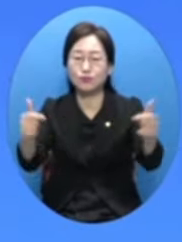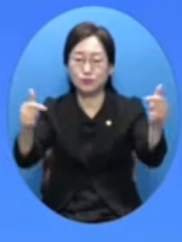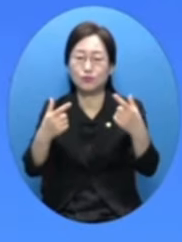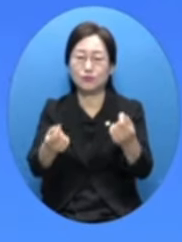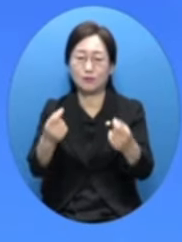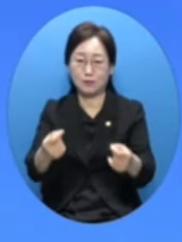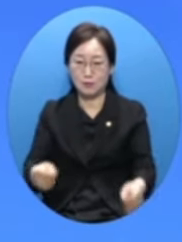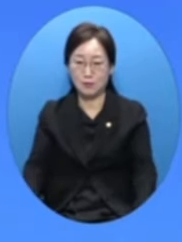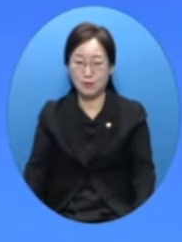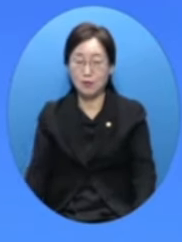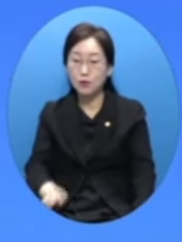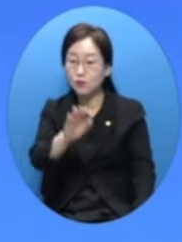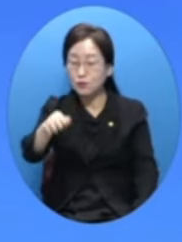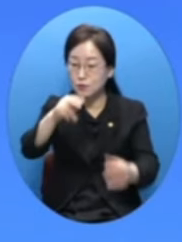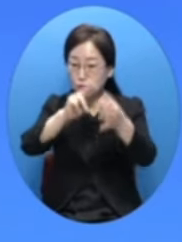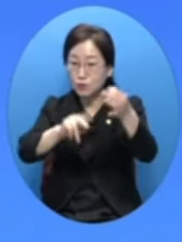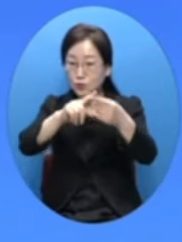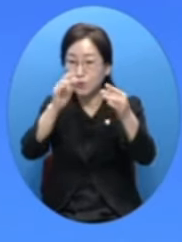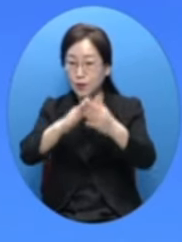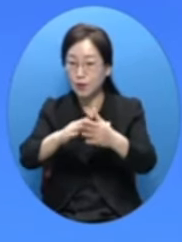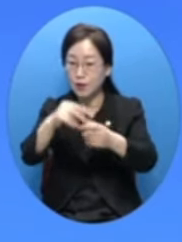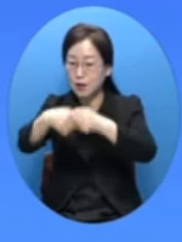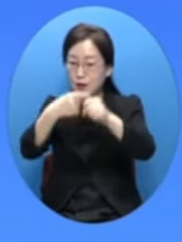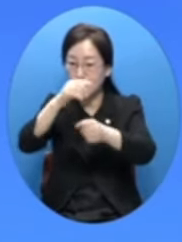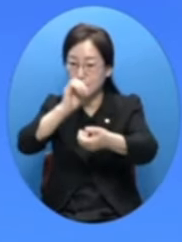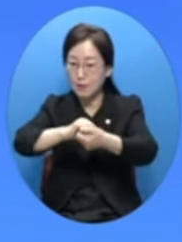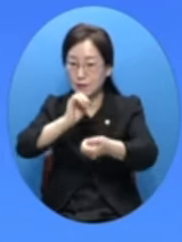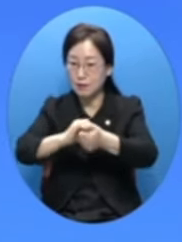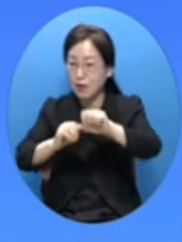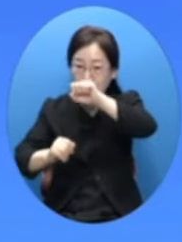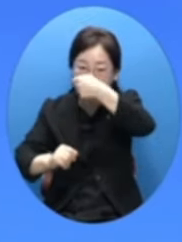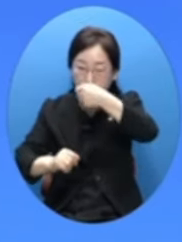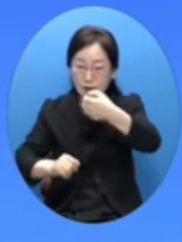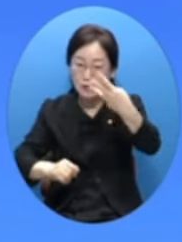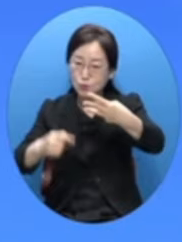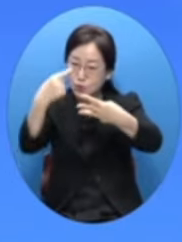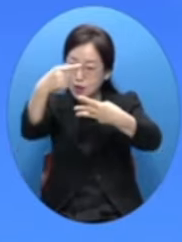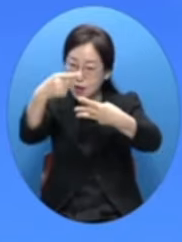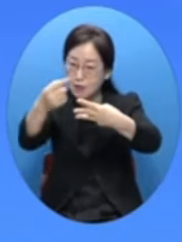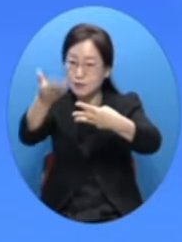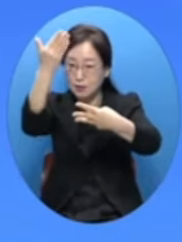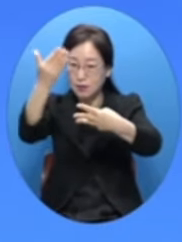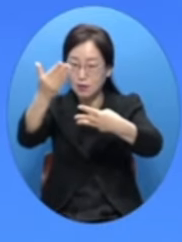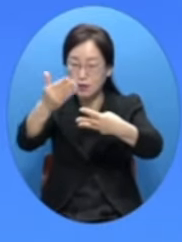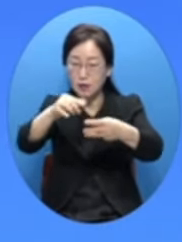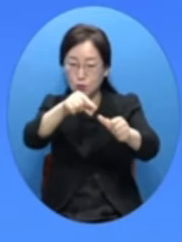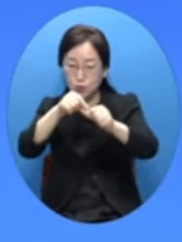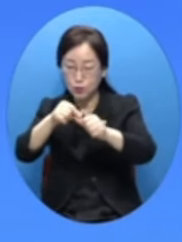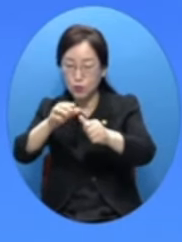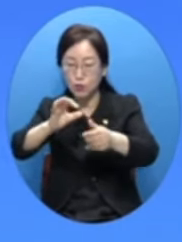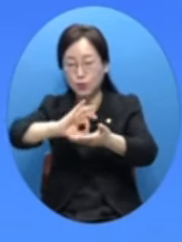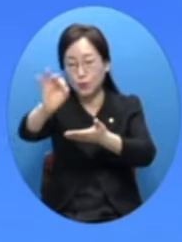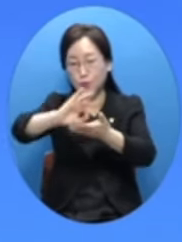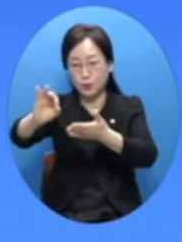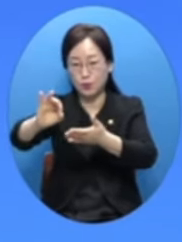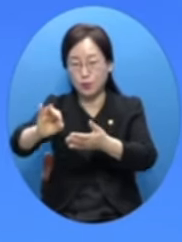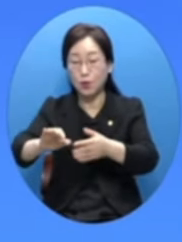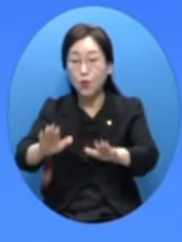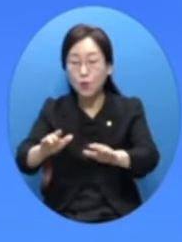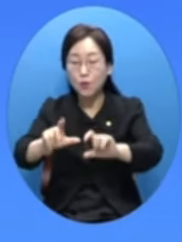해마다 3분의 1 이상의 예산을 구제와 선교에 쓰고 있습니다. 올해도 우리가 350억 예산을 구제와